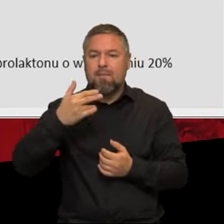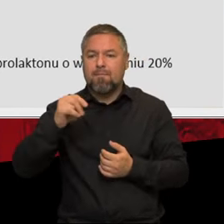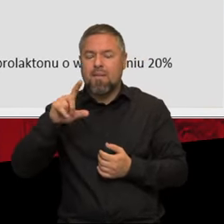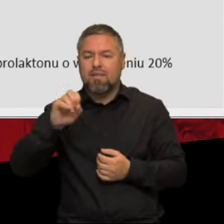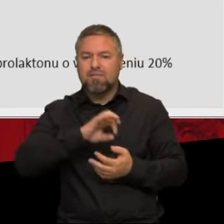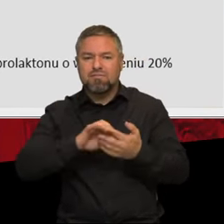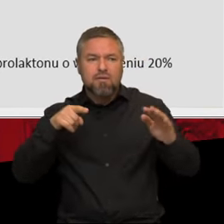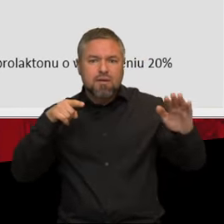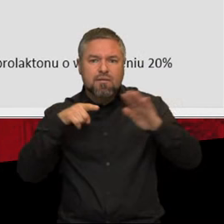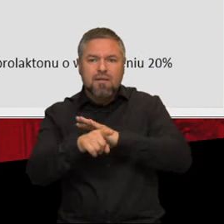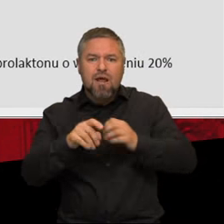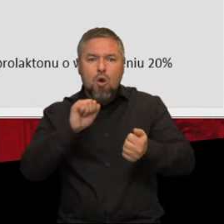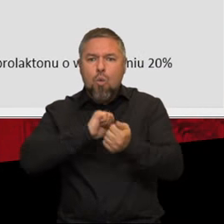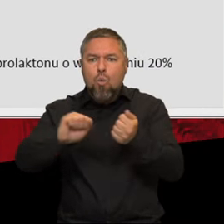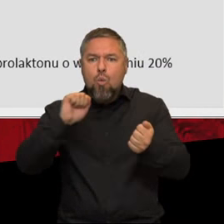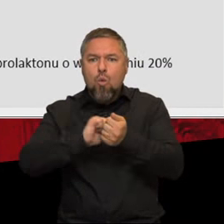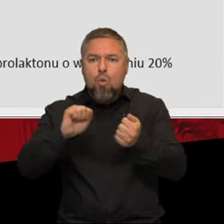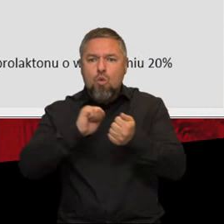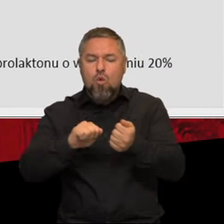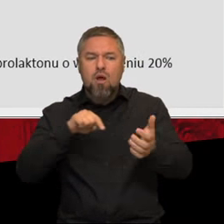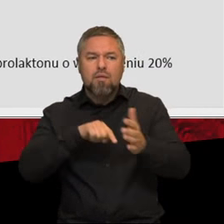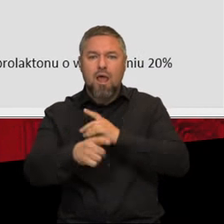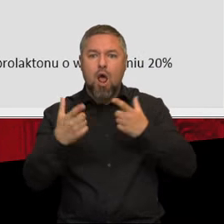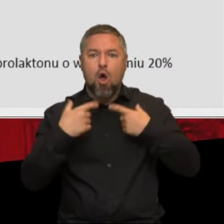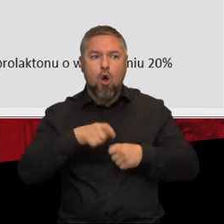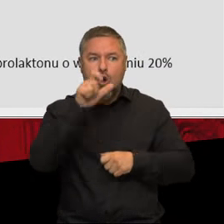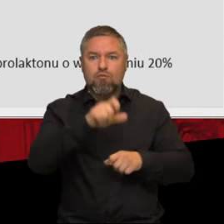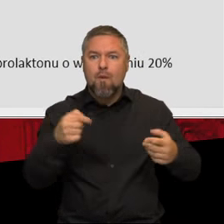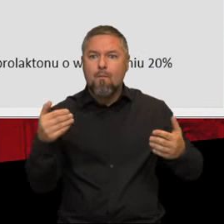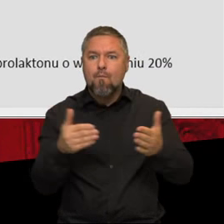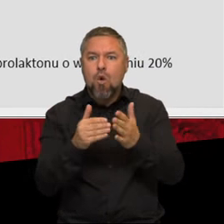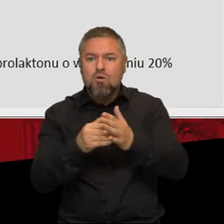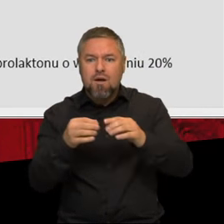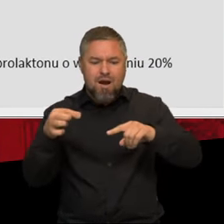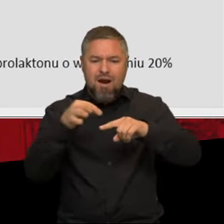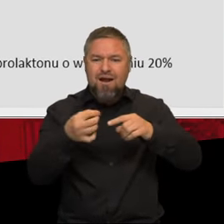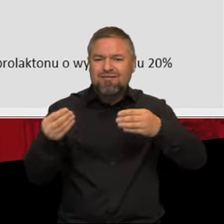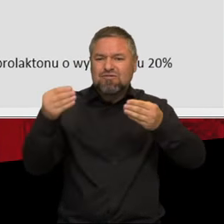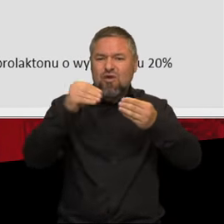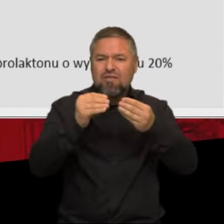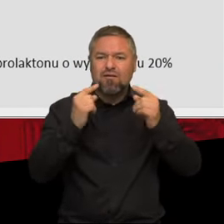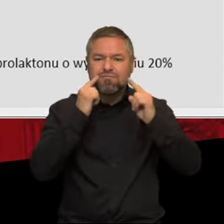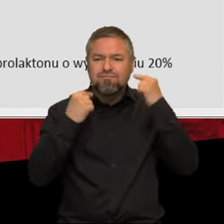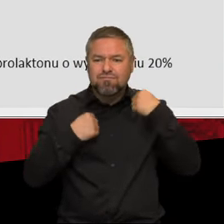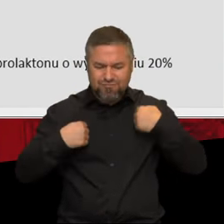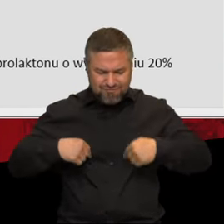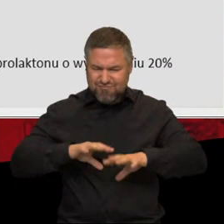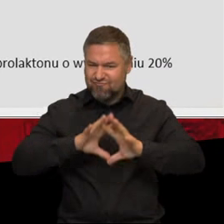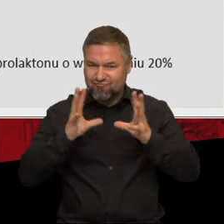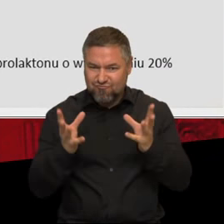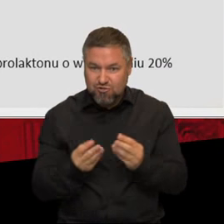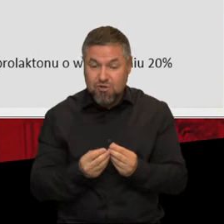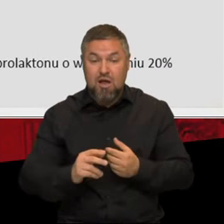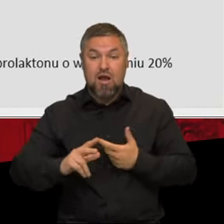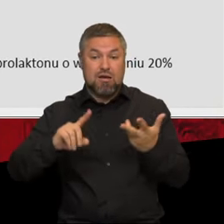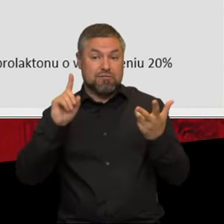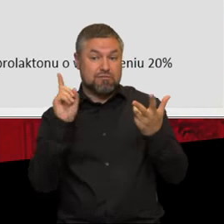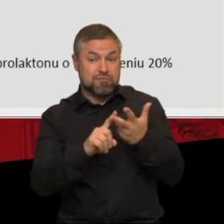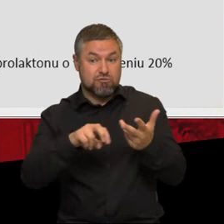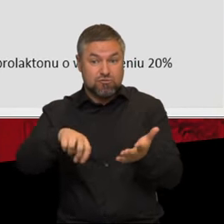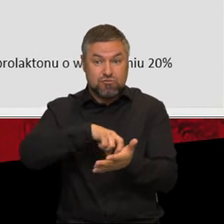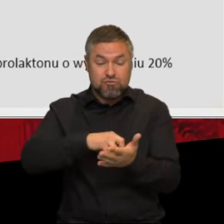pod konkretne uszkodzenie konkretnej osoby. Trzecie zastosowanie to wydruki